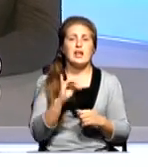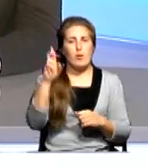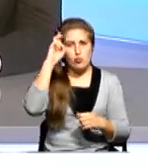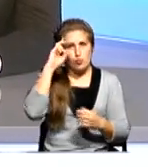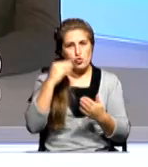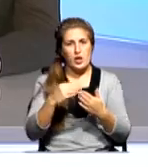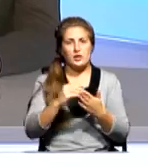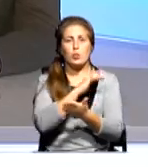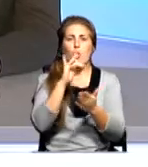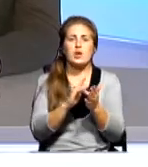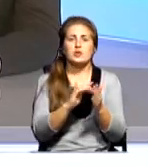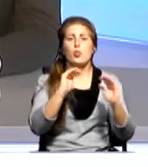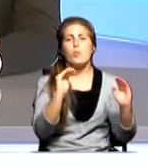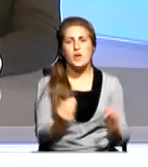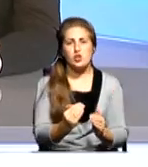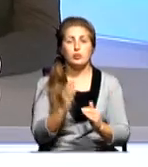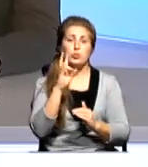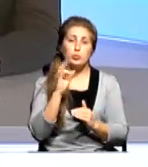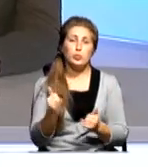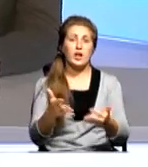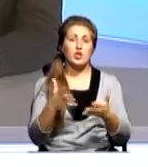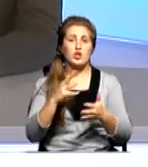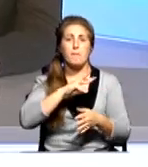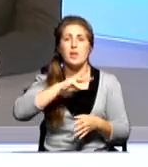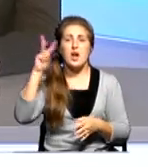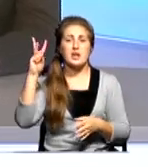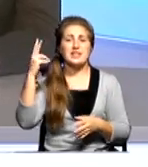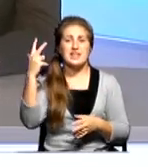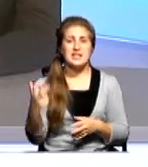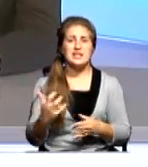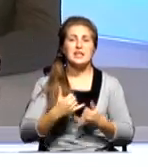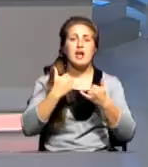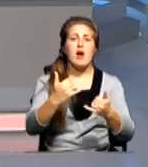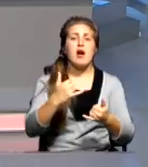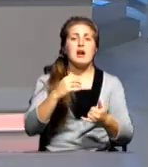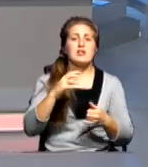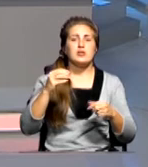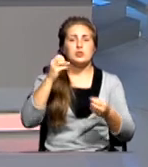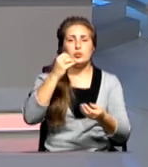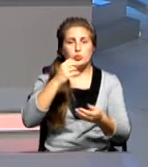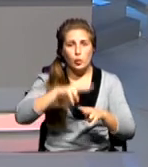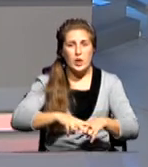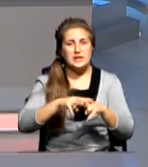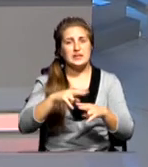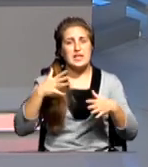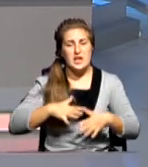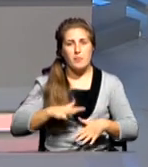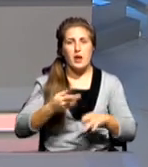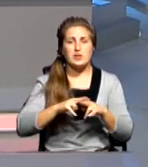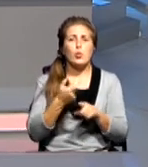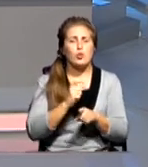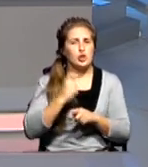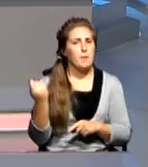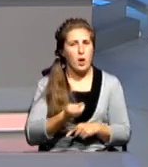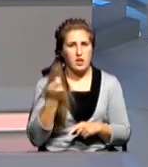города уменьшился ну конечно миллиард 300 для столицы крыма для столицы крымского федерального округа но это очень мало